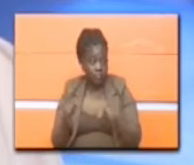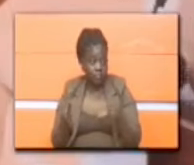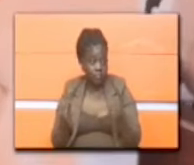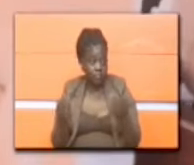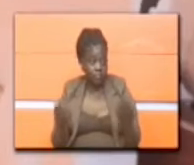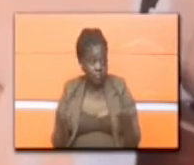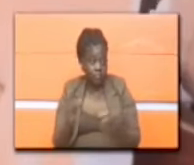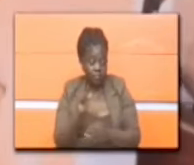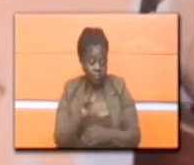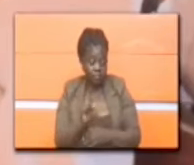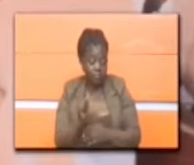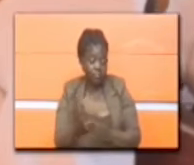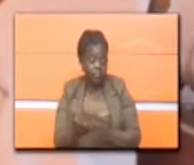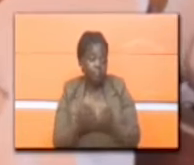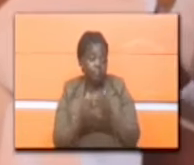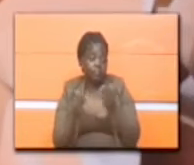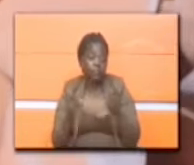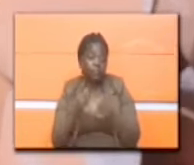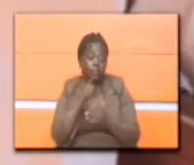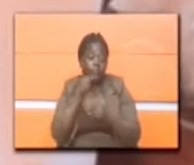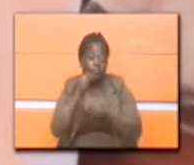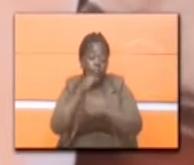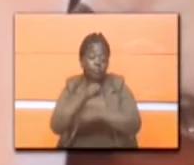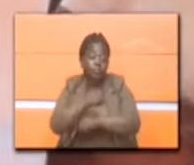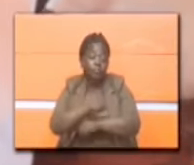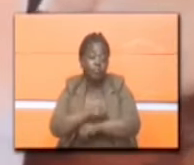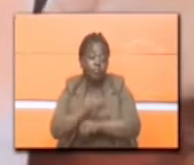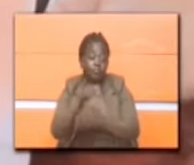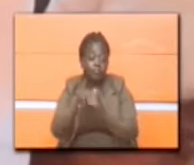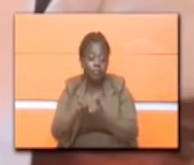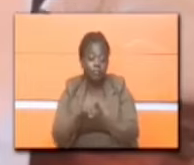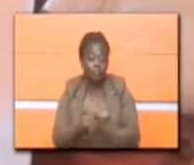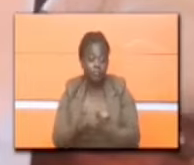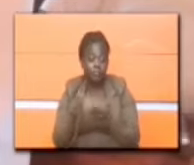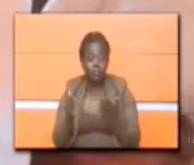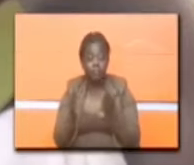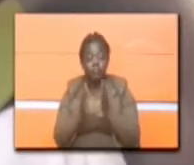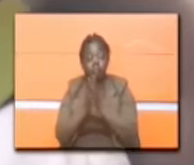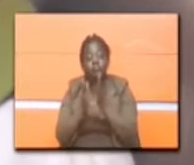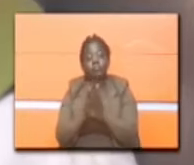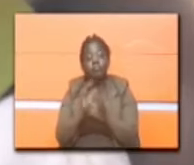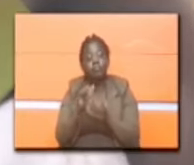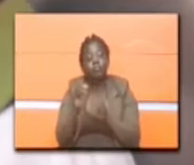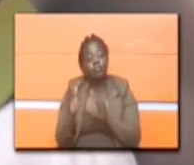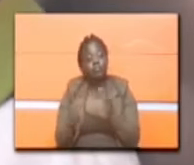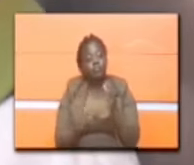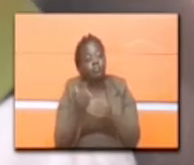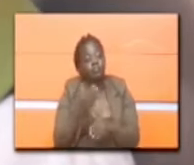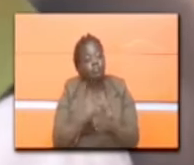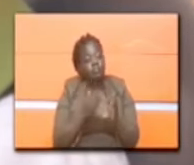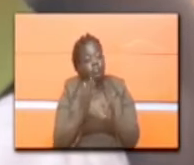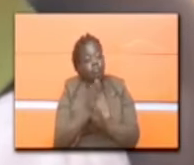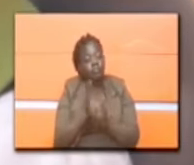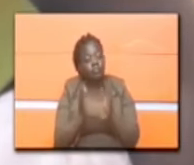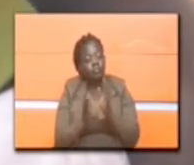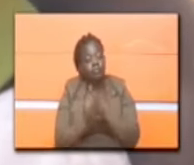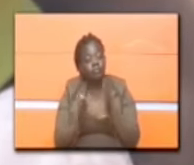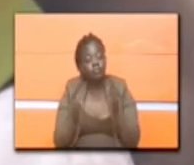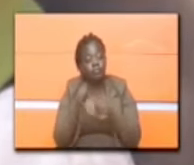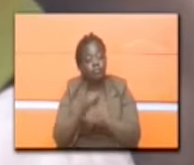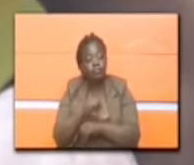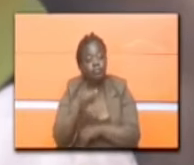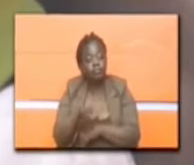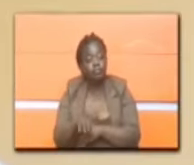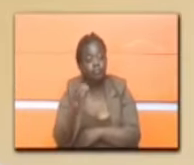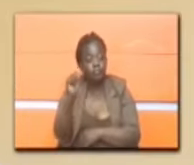akola katini. Akulira abaami abafumbo mu busumba buno Katumba Benon alambuludde ku nteekateeka gye balina ey'okuzimba ekizimbe ku ssomero lya